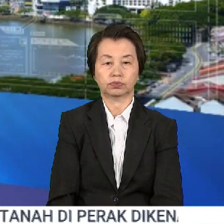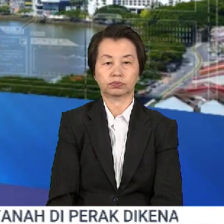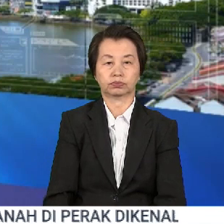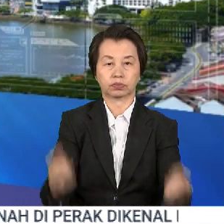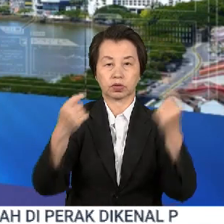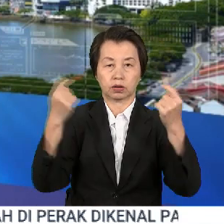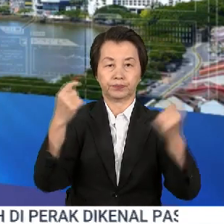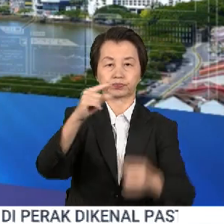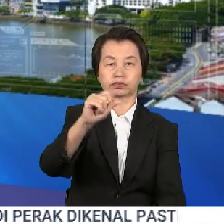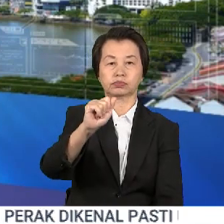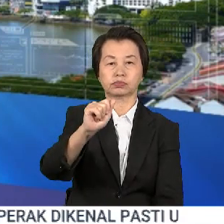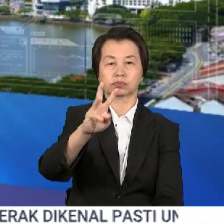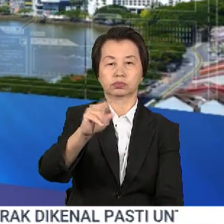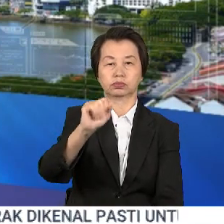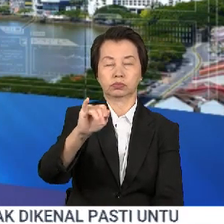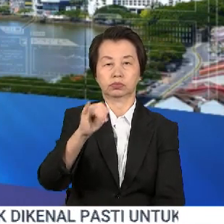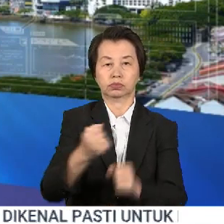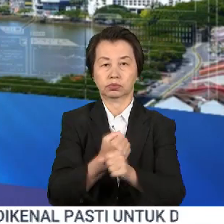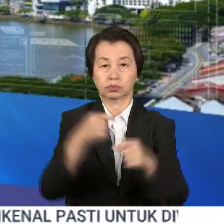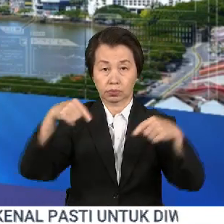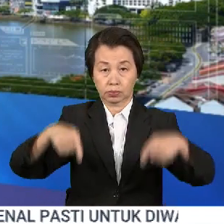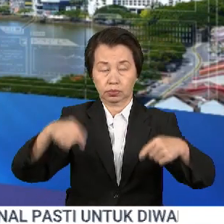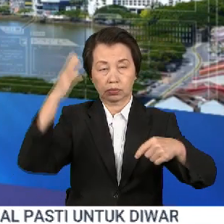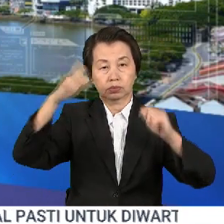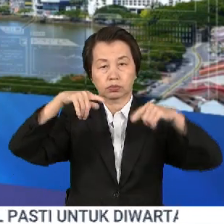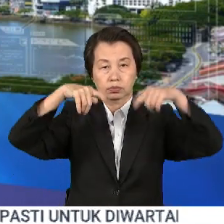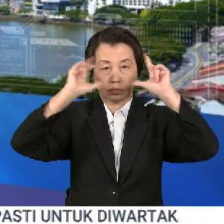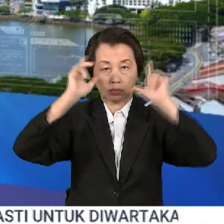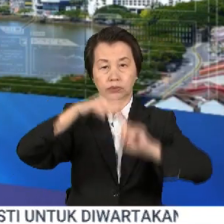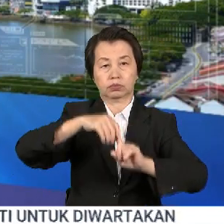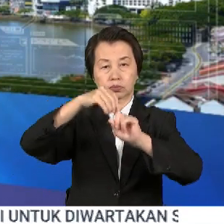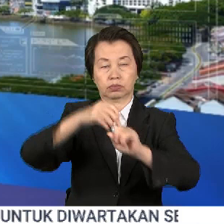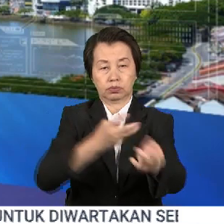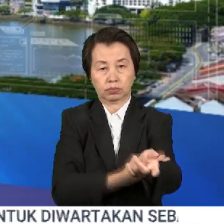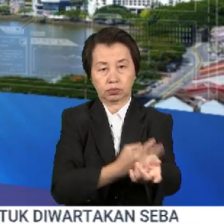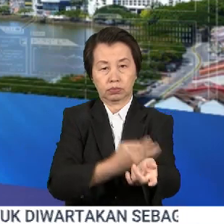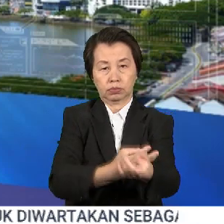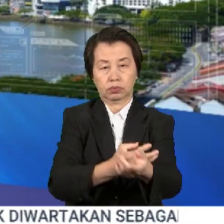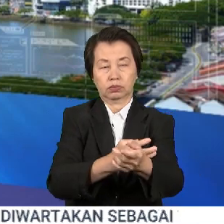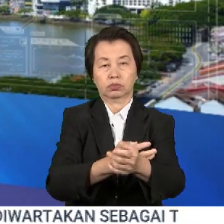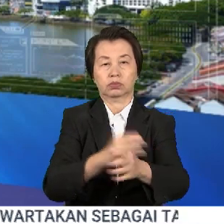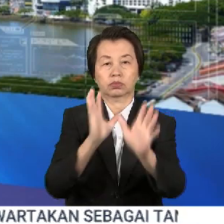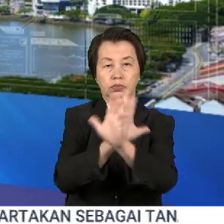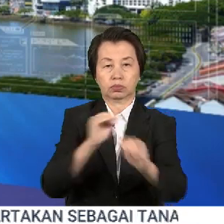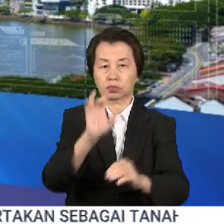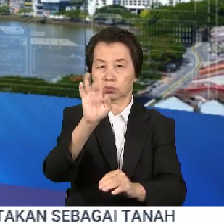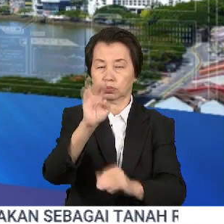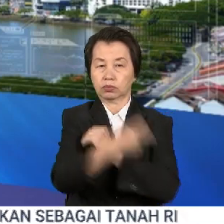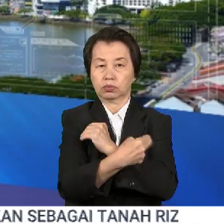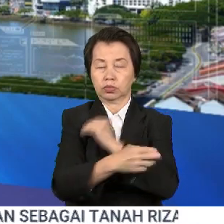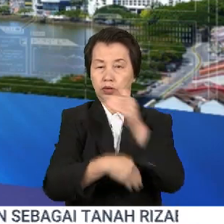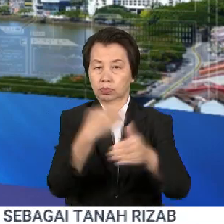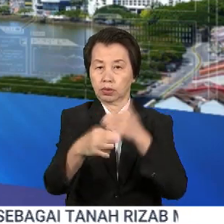Sambutan Gawai Dayak 2023 tahun ini akan memartabatkan keunikan warisan dan budaya Bumi Kenyalang, sebuah negeri maju